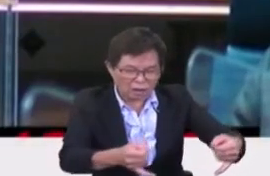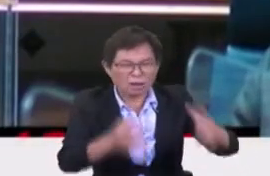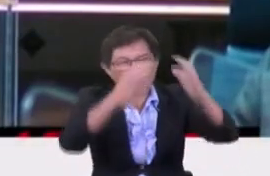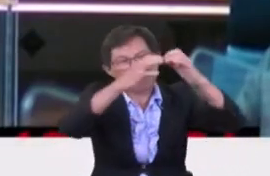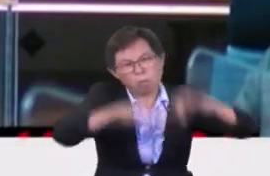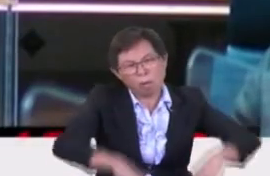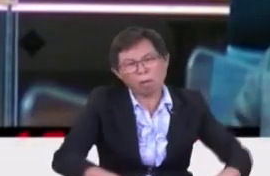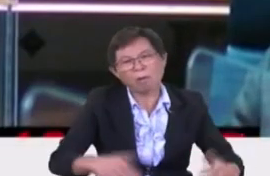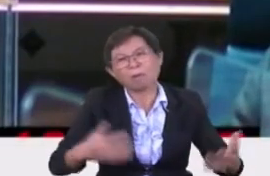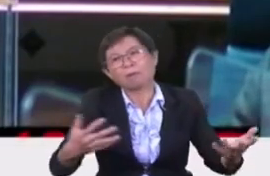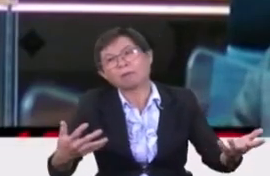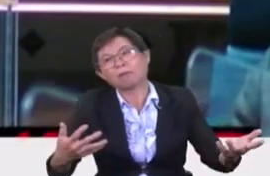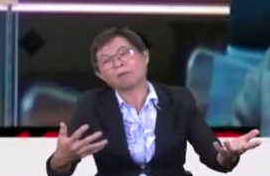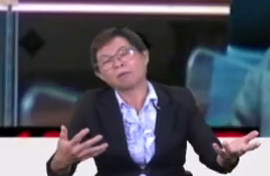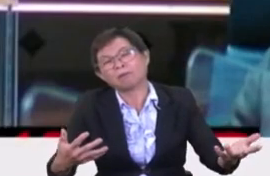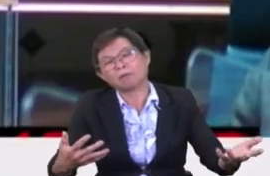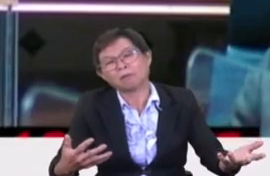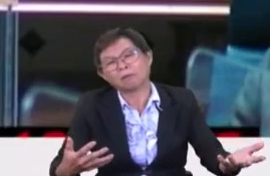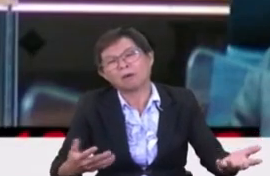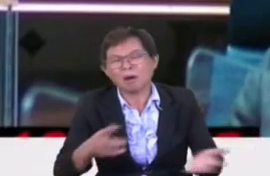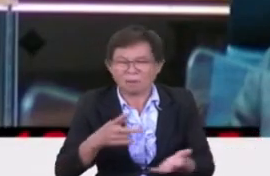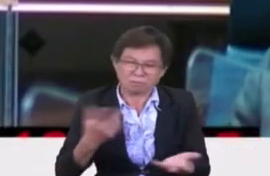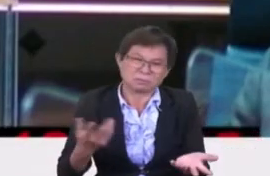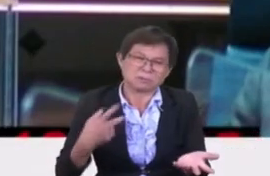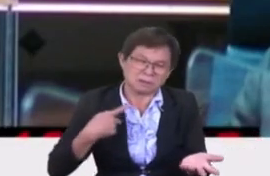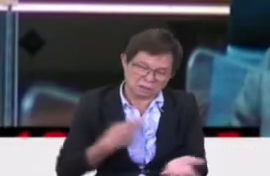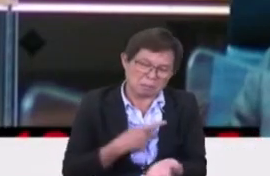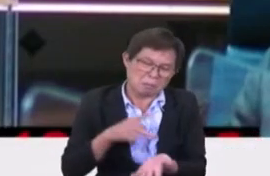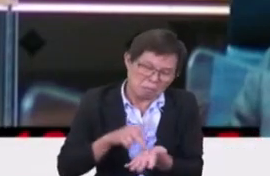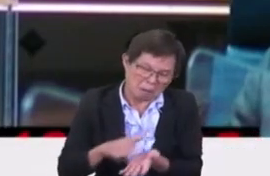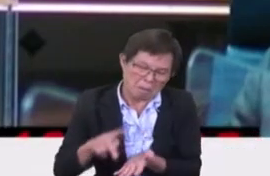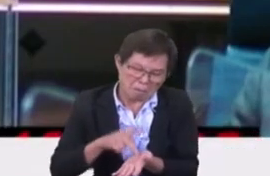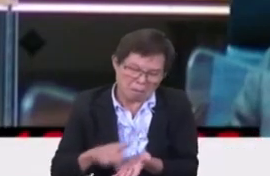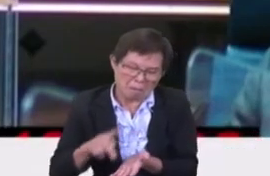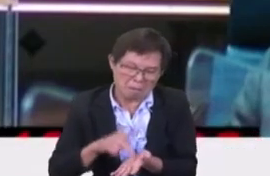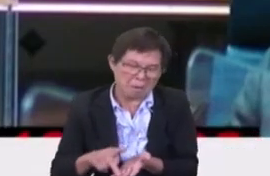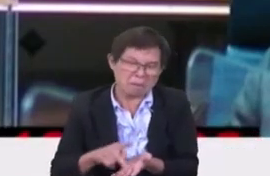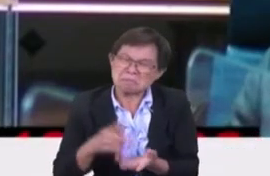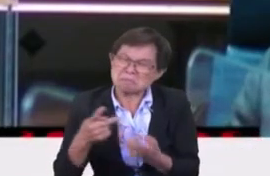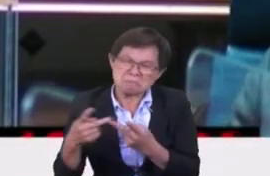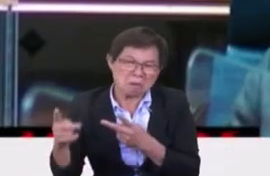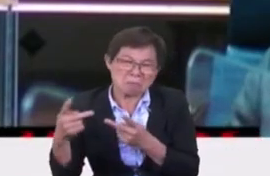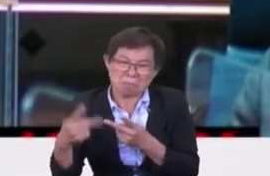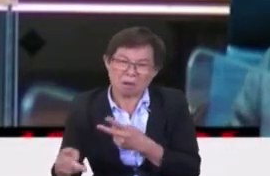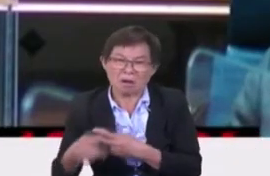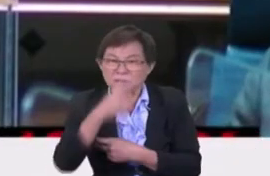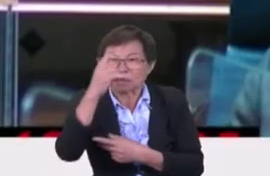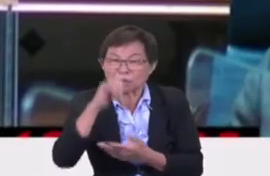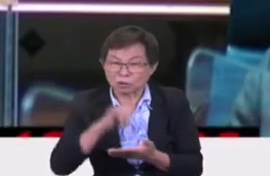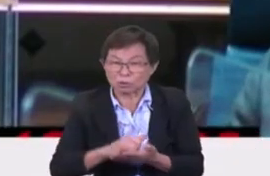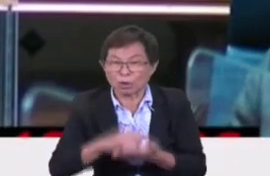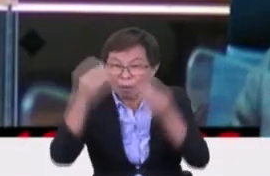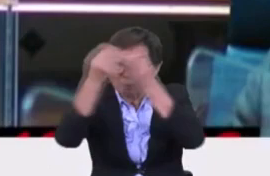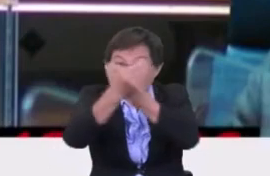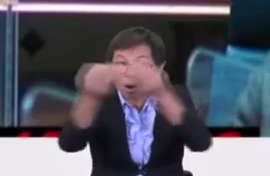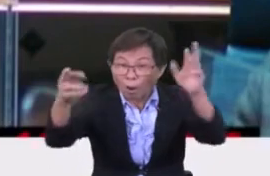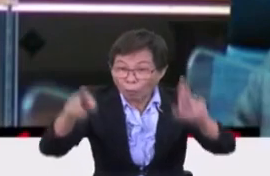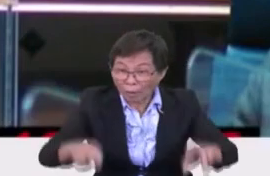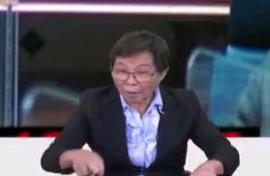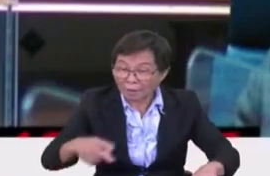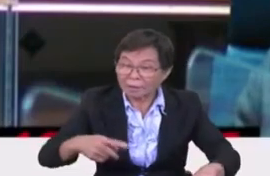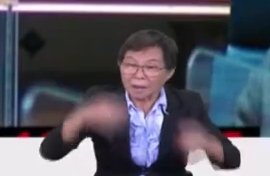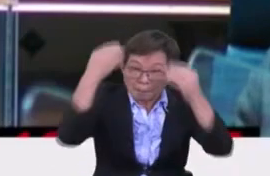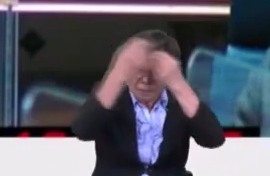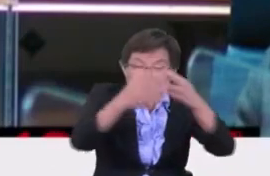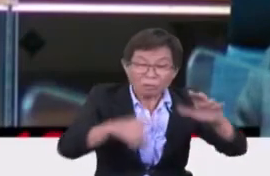akhirnya kita apa ini membelanja dalam keadaan yang tidak sesuai Justru itu bagi tahu rakyat di kawasan